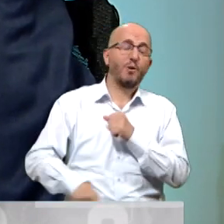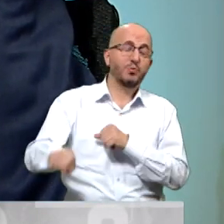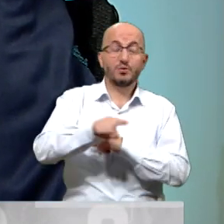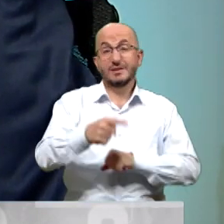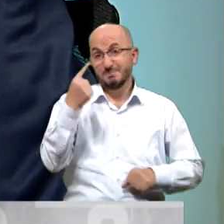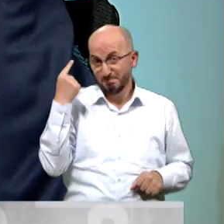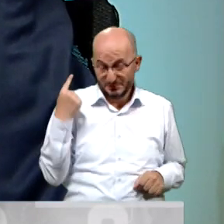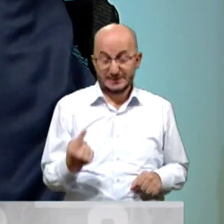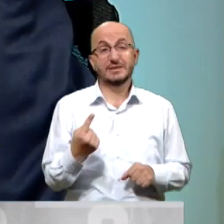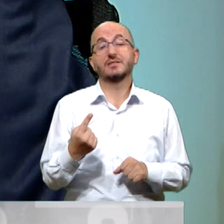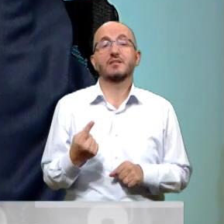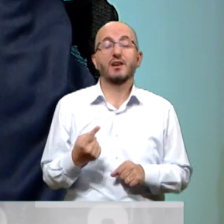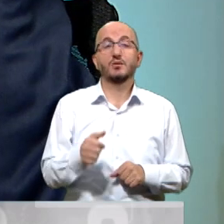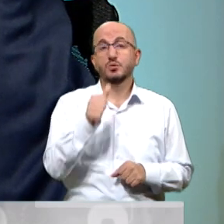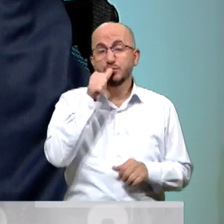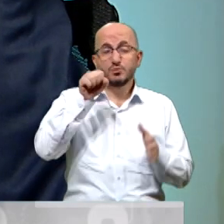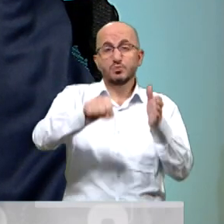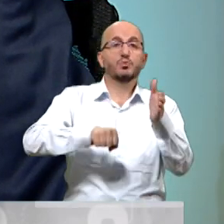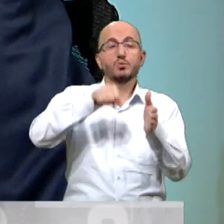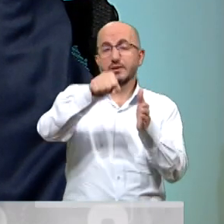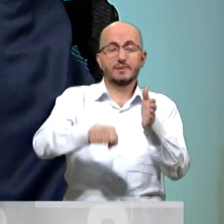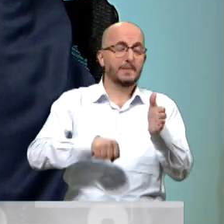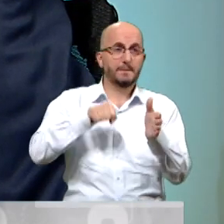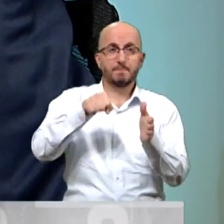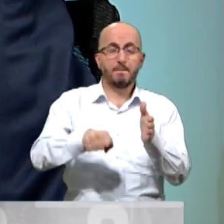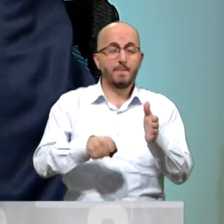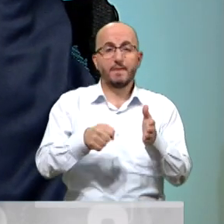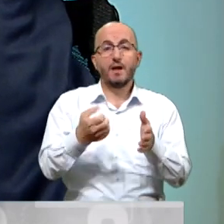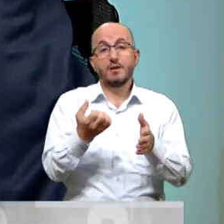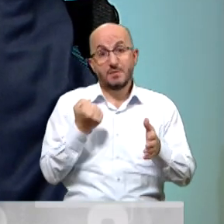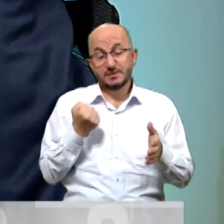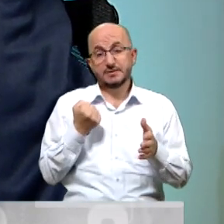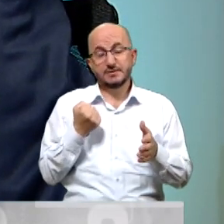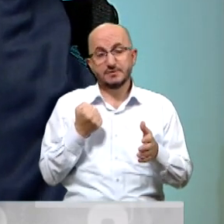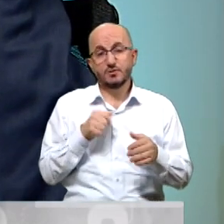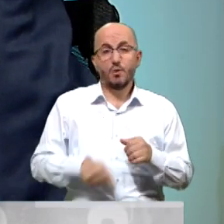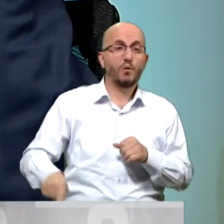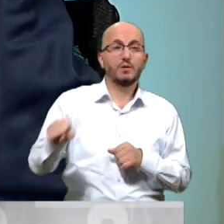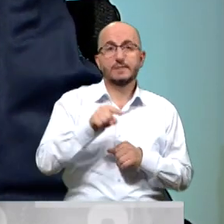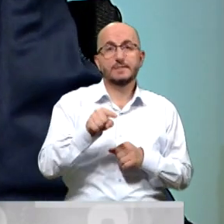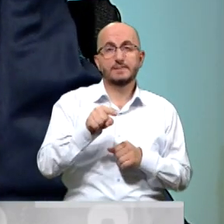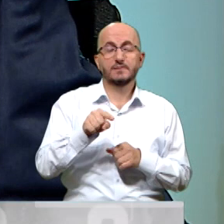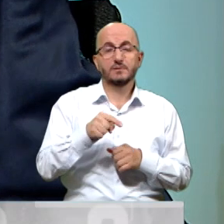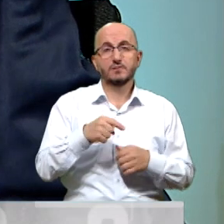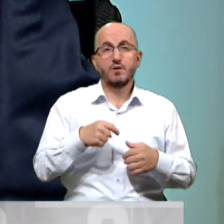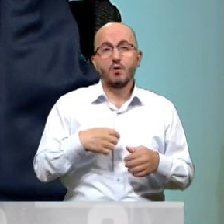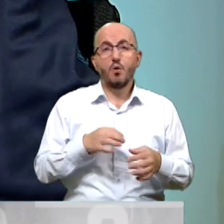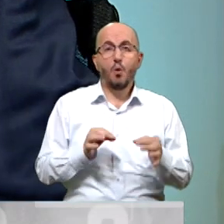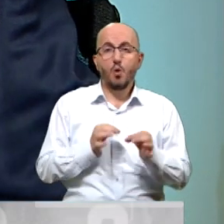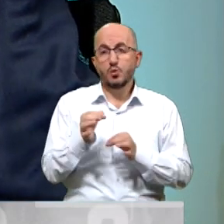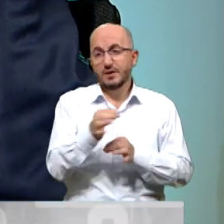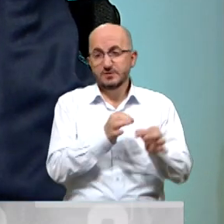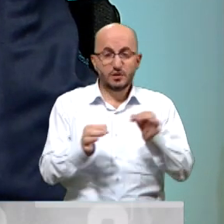de su kuyuları temin etmek. Evet. Onların işte organizasyonunu yapmak,